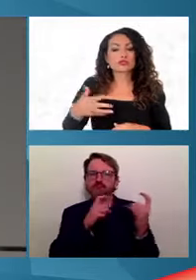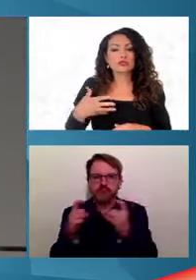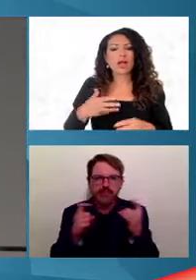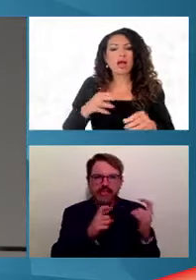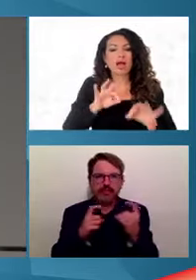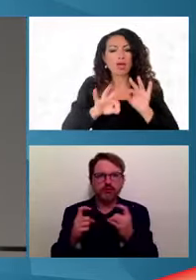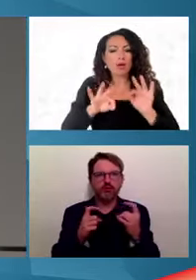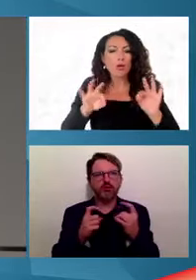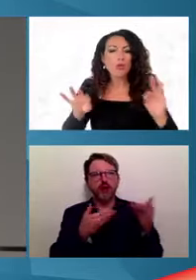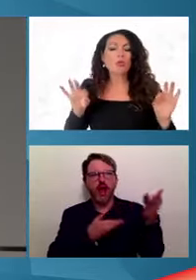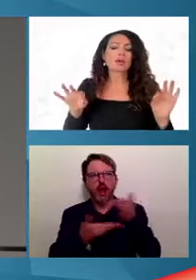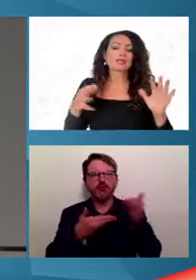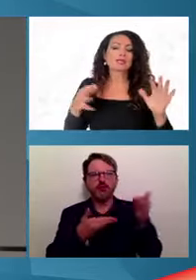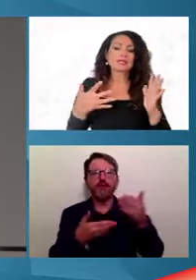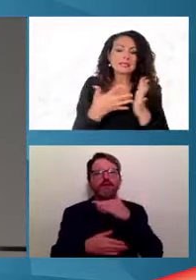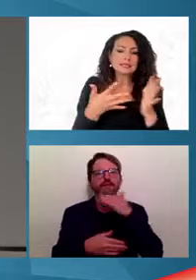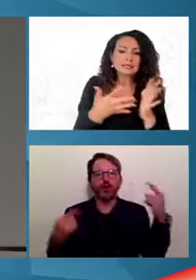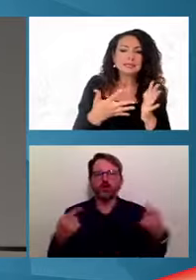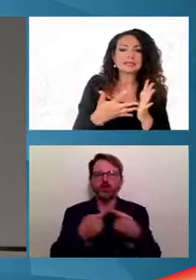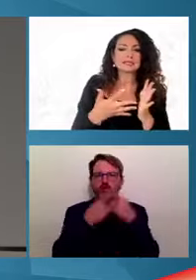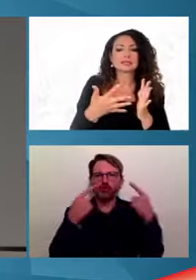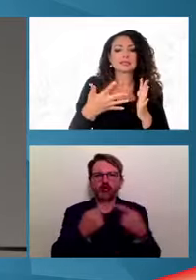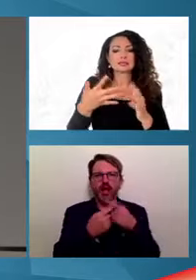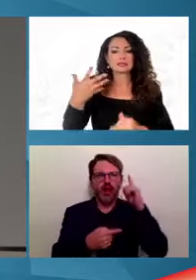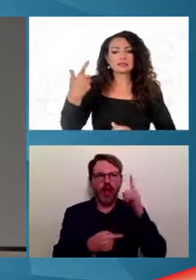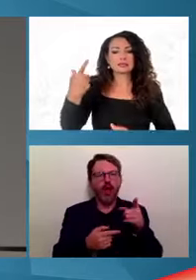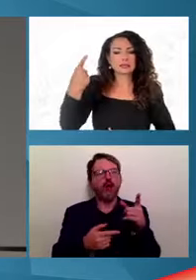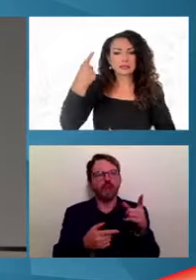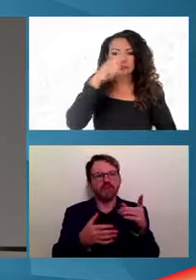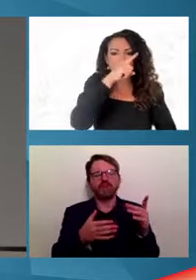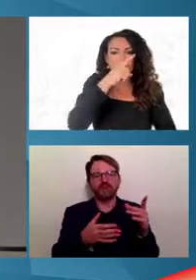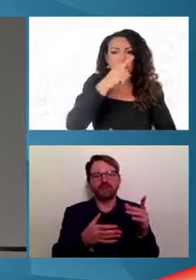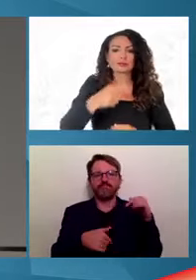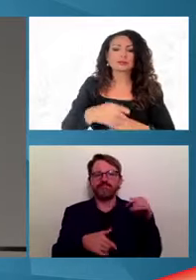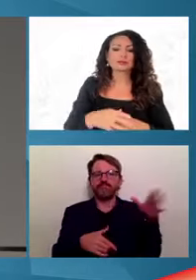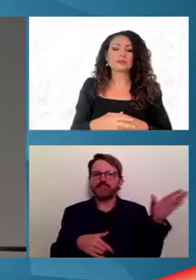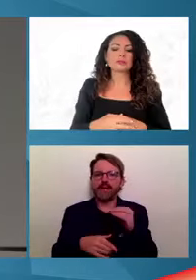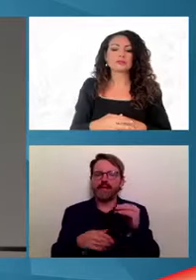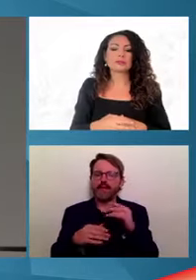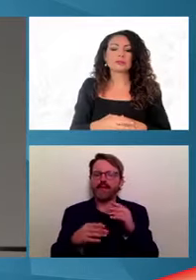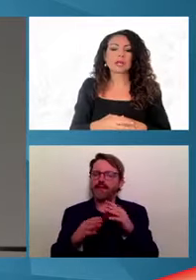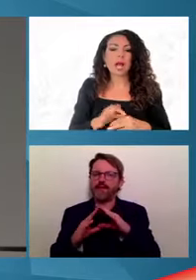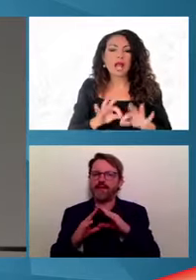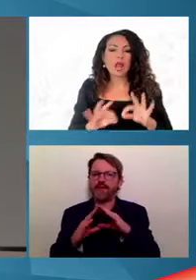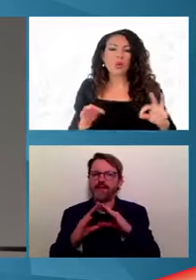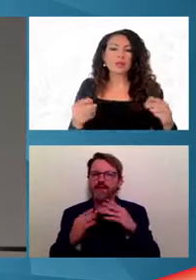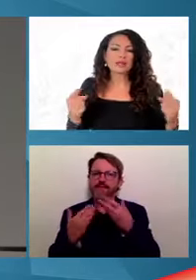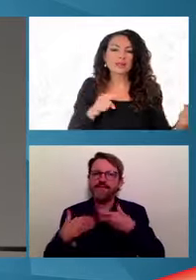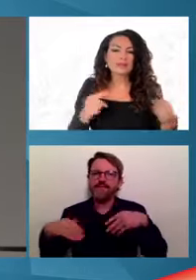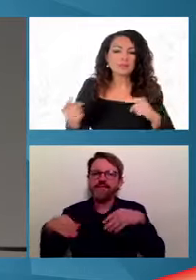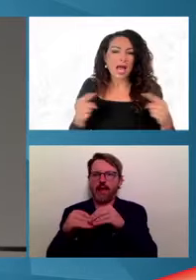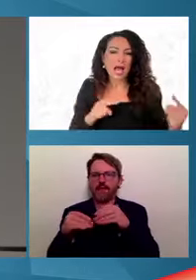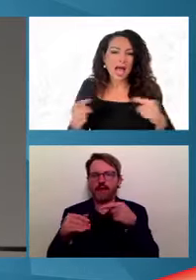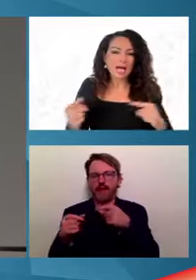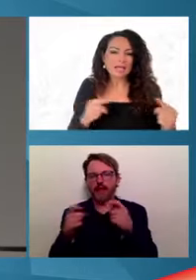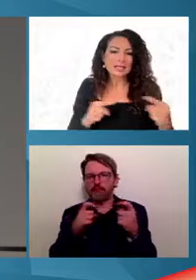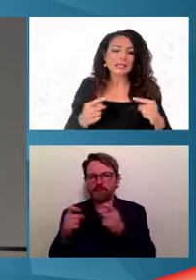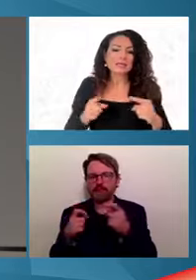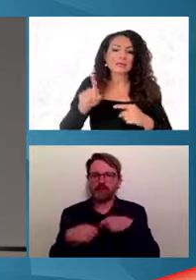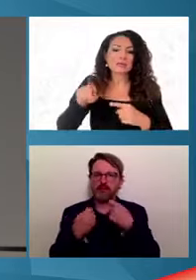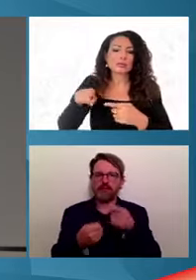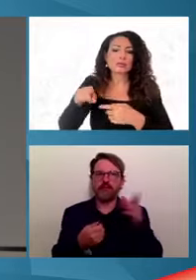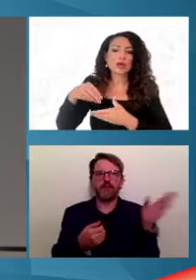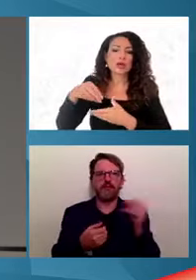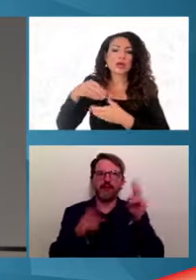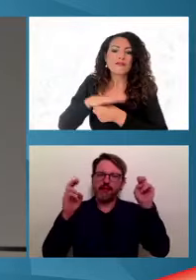viel Streit, bis in die Familien hinein, gerade im Zusammenhang mit der Pandemie, gerade auch im Zusammenhang mit den großen